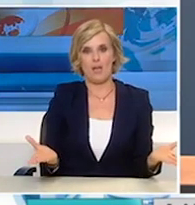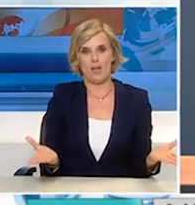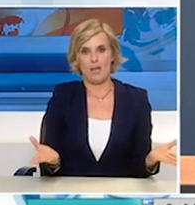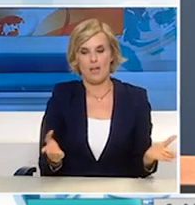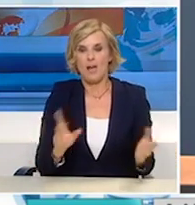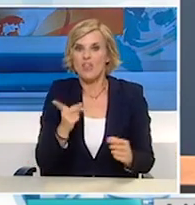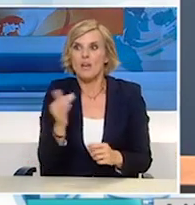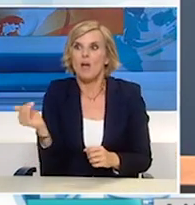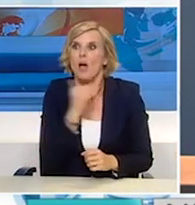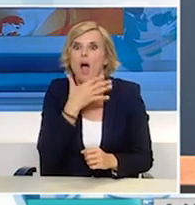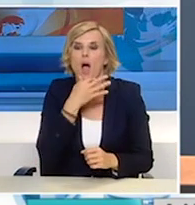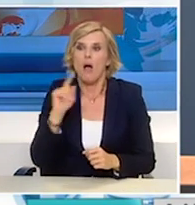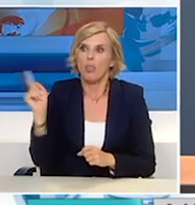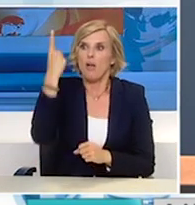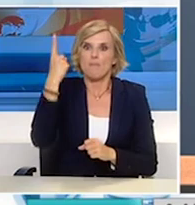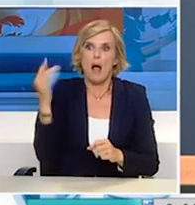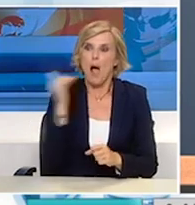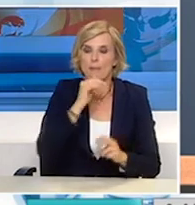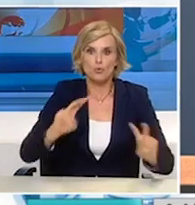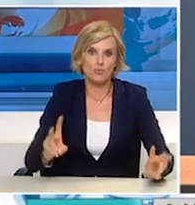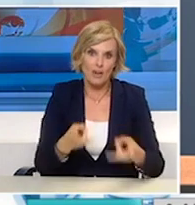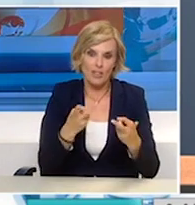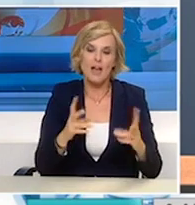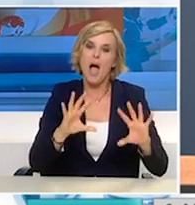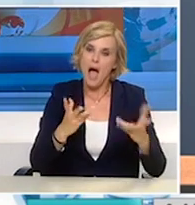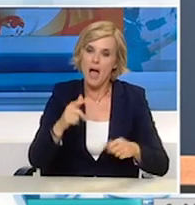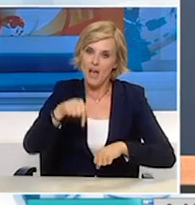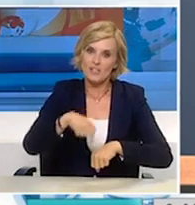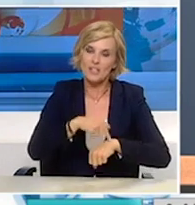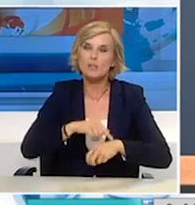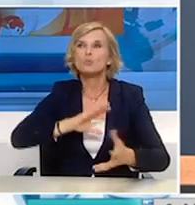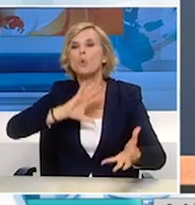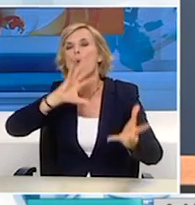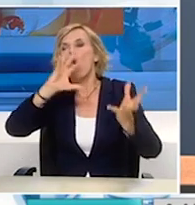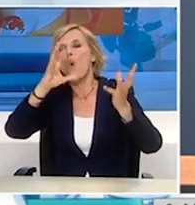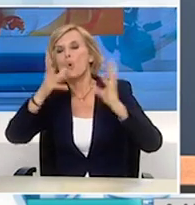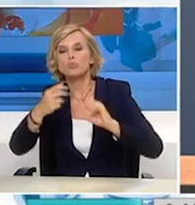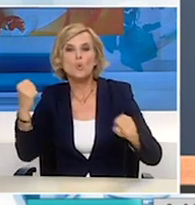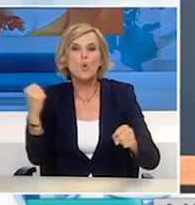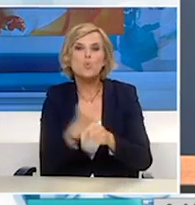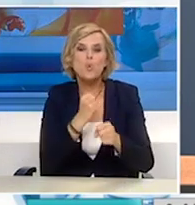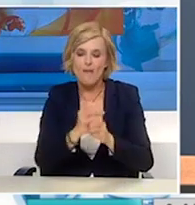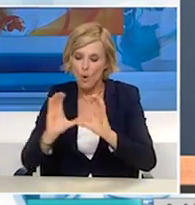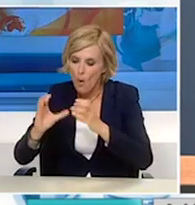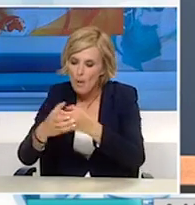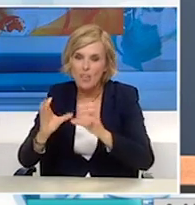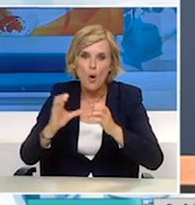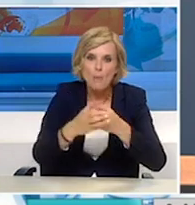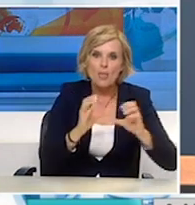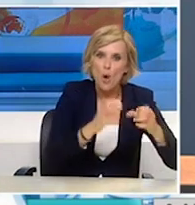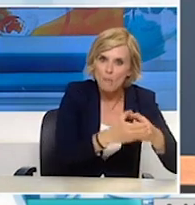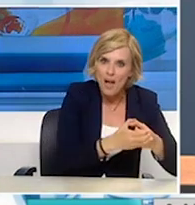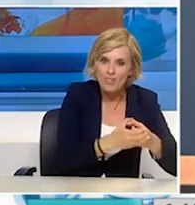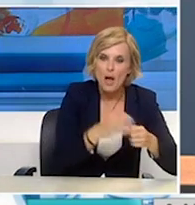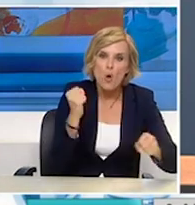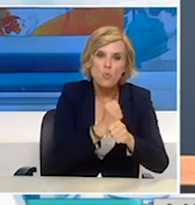ενεργοποιηθεί εκατοντάδες μηχανισμοί διενέργειας μελετών για τα εμβόλια, με διαφορετική τεχνολογία το καθένα, και ευελπιστούμε ότι κάποια